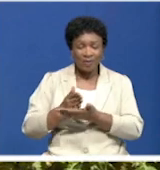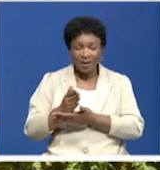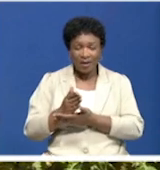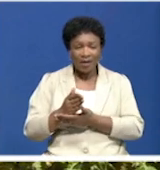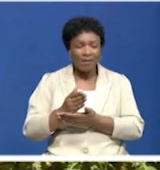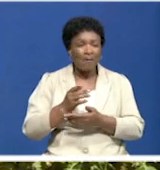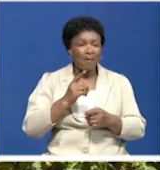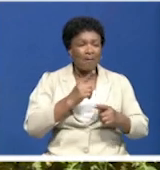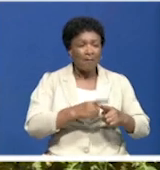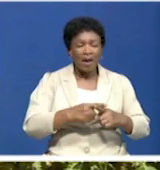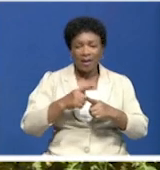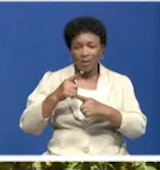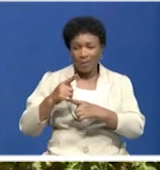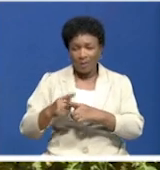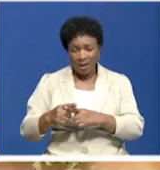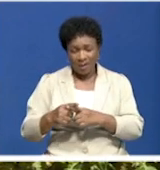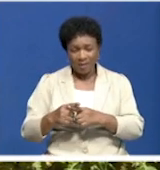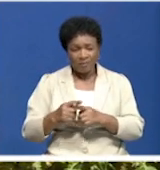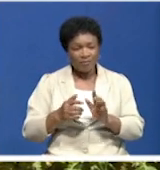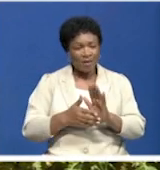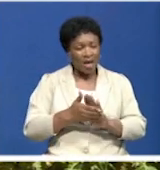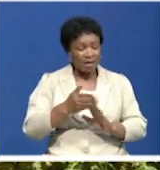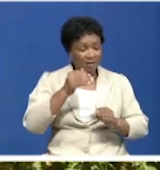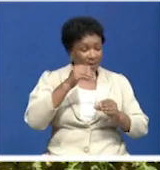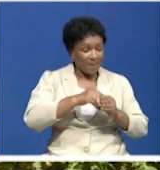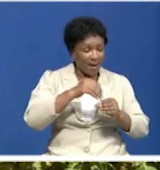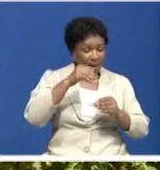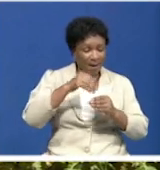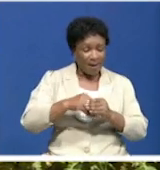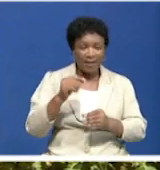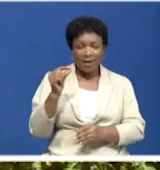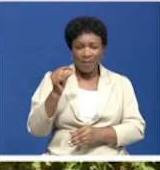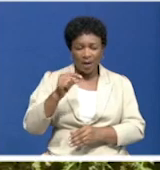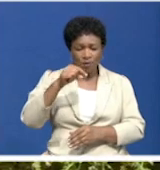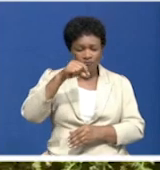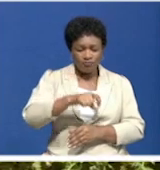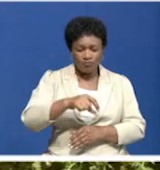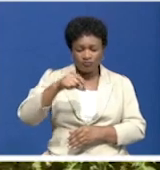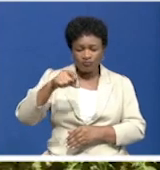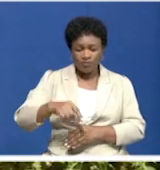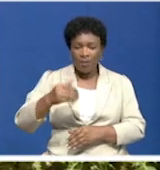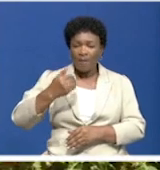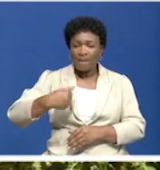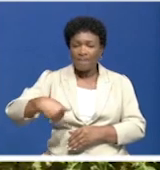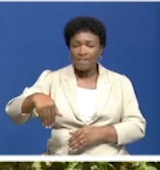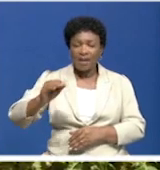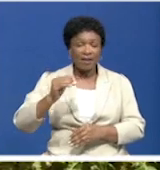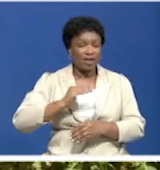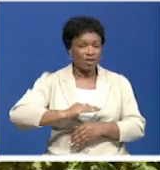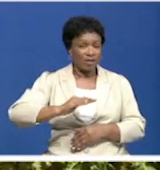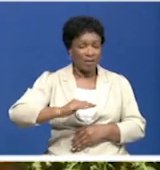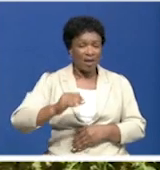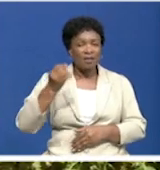Mara kuan kuan zia kandi wa mbu kupel kew shamba kuw shau Mada